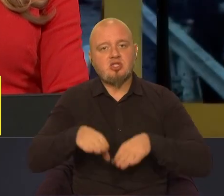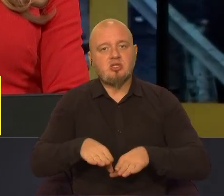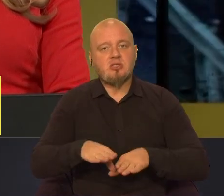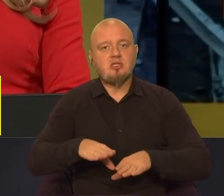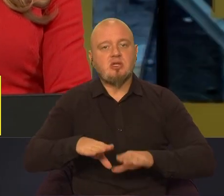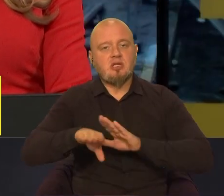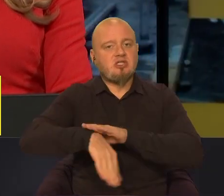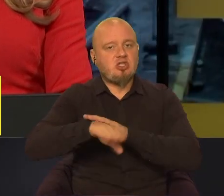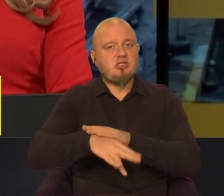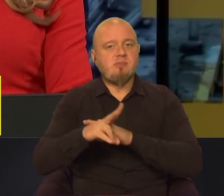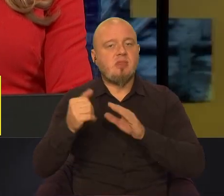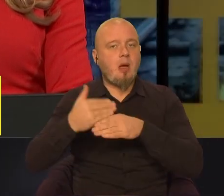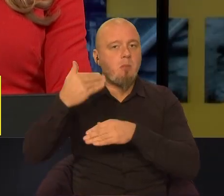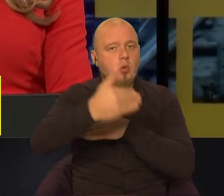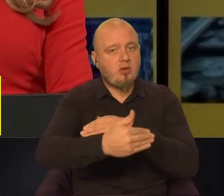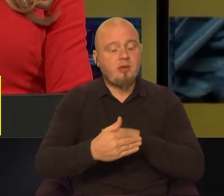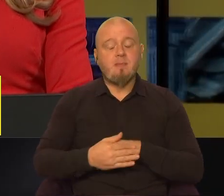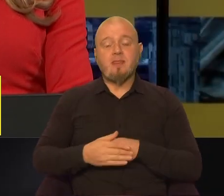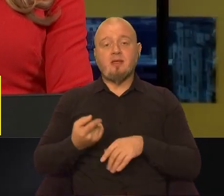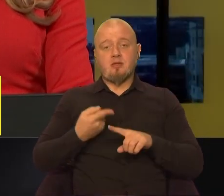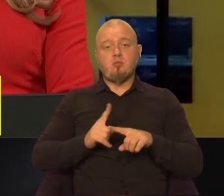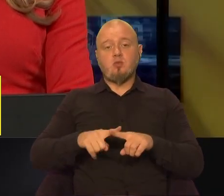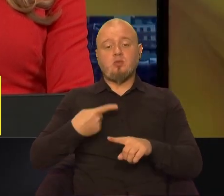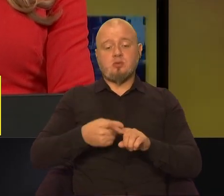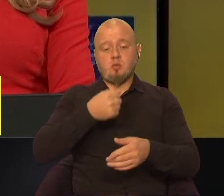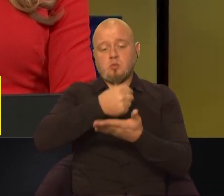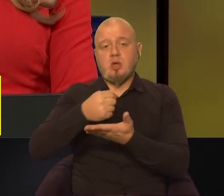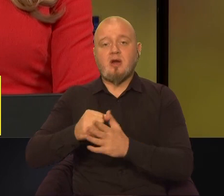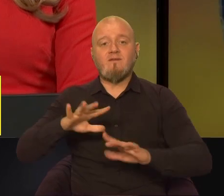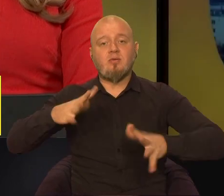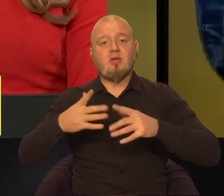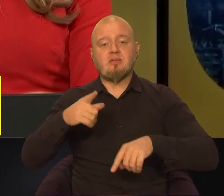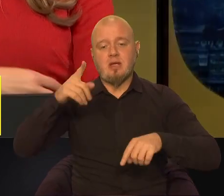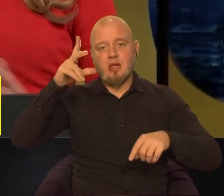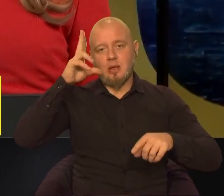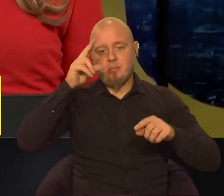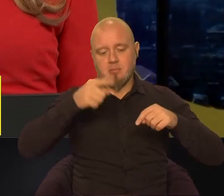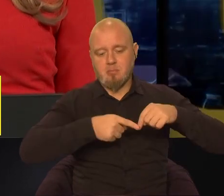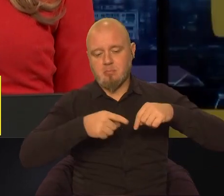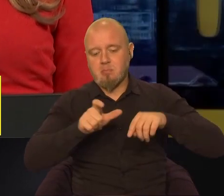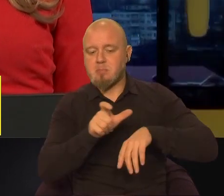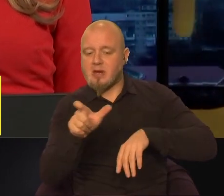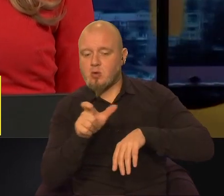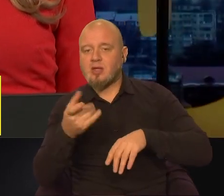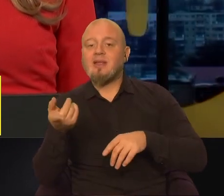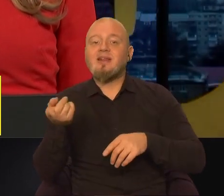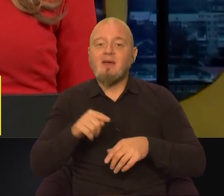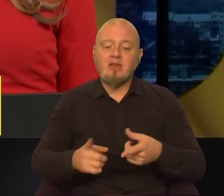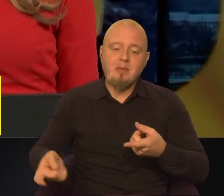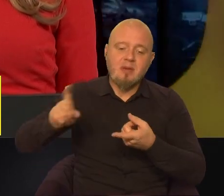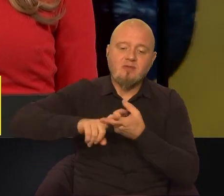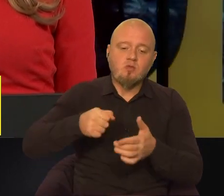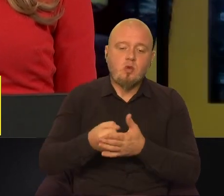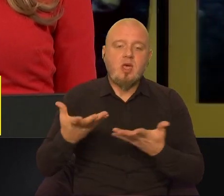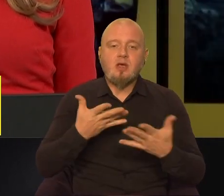ні з чим на потім. Саме тому ті удари відбуваються з певною періодичністю і навіть підв'язуються до якихось